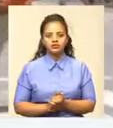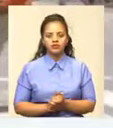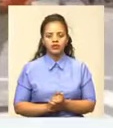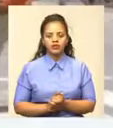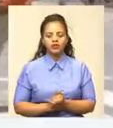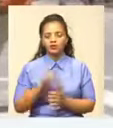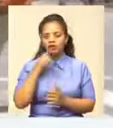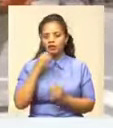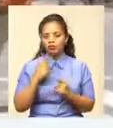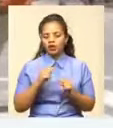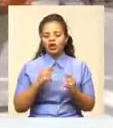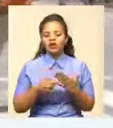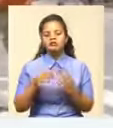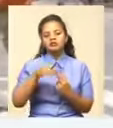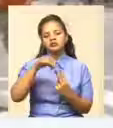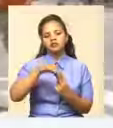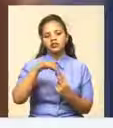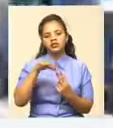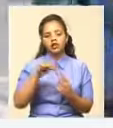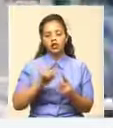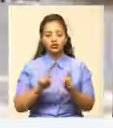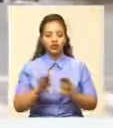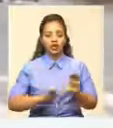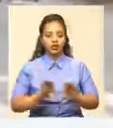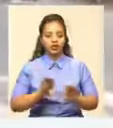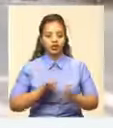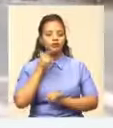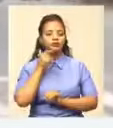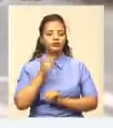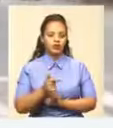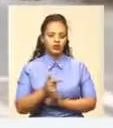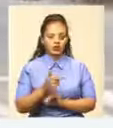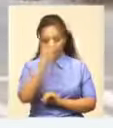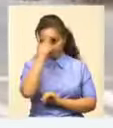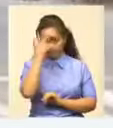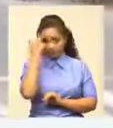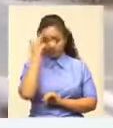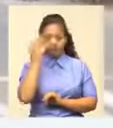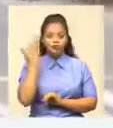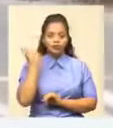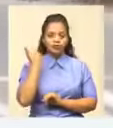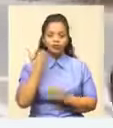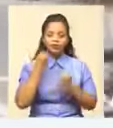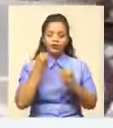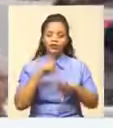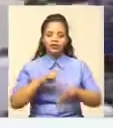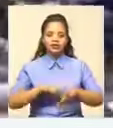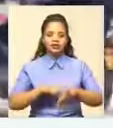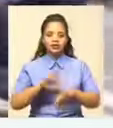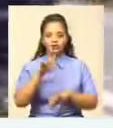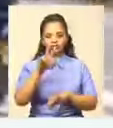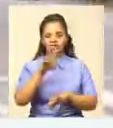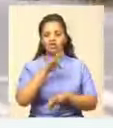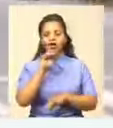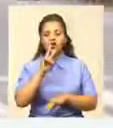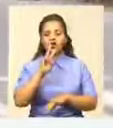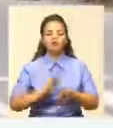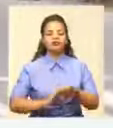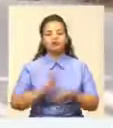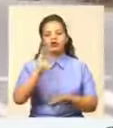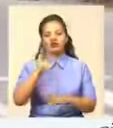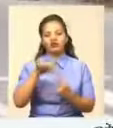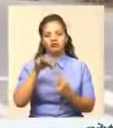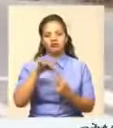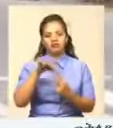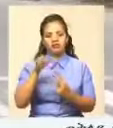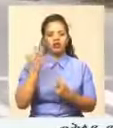ነገር ሞክረናል ይሄኛው ምርጫ የተለየ ያደርጋል ብለውናል ምክንያቱም ባለፉት በርካታ ጊዜያት ከ3 እና ከ2 በላይ ምርጫ